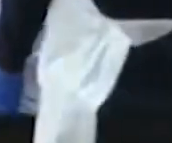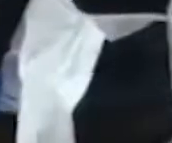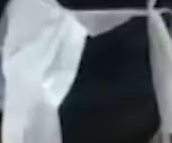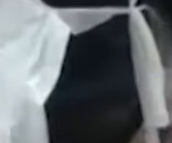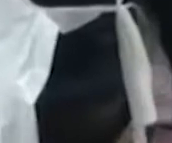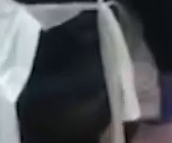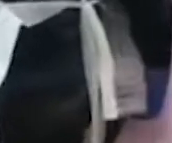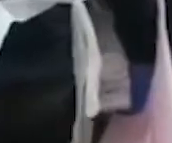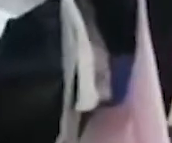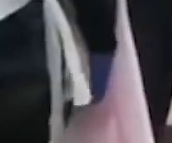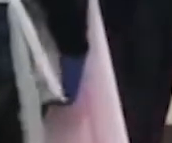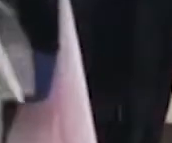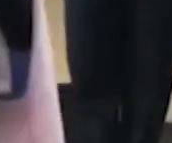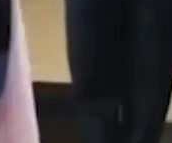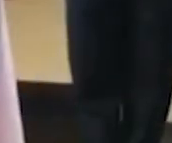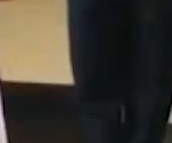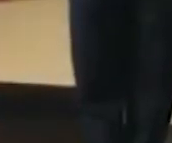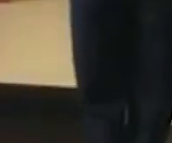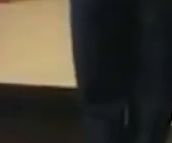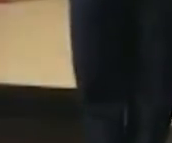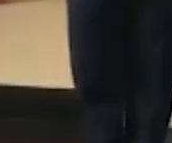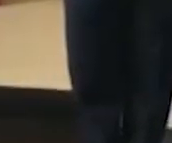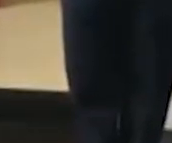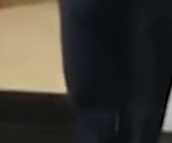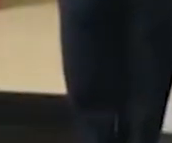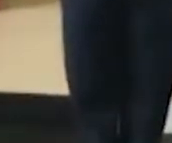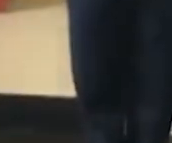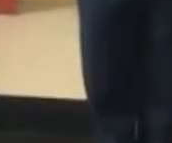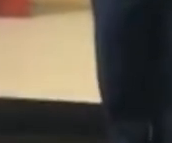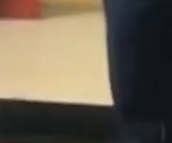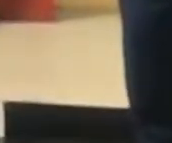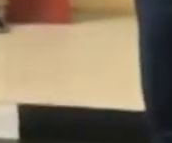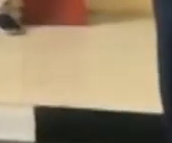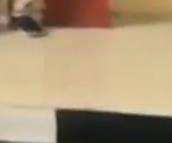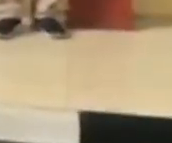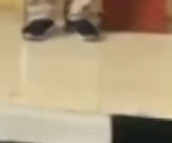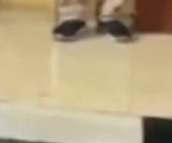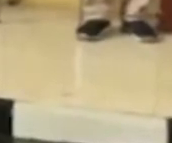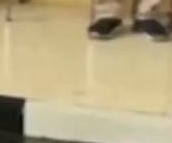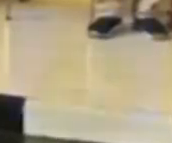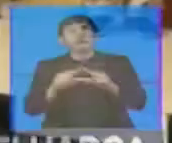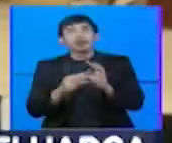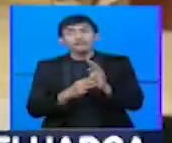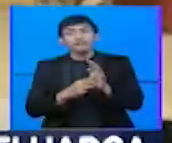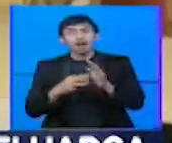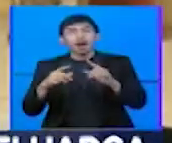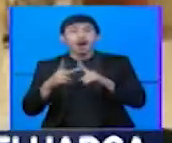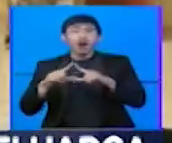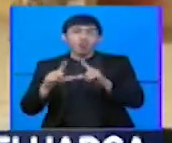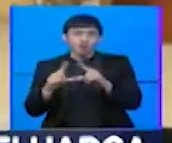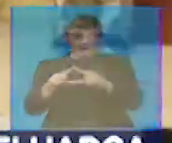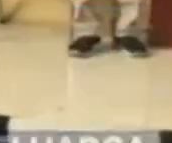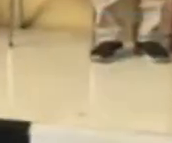kemarin. Rencananya jenazah dibawa menuju Masjid Adedaullah yang pernah direnovasi almarhum di kawasan Bumi Cibinong